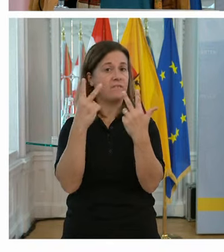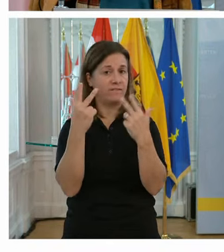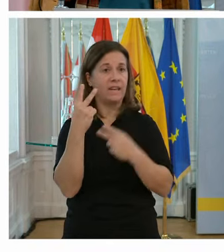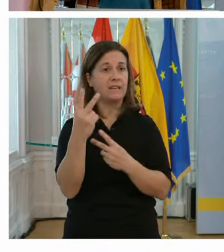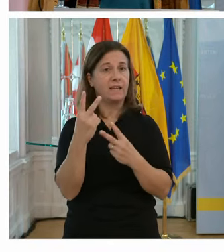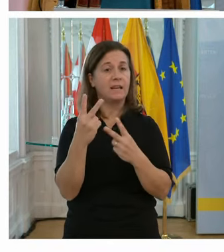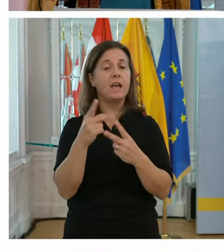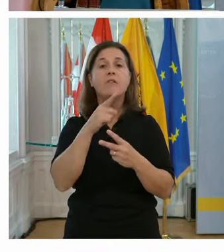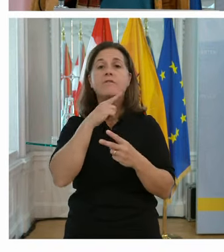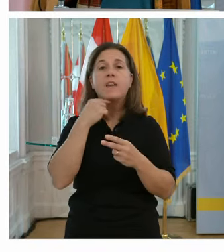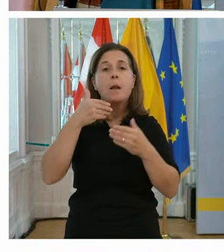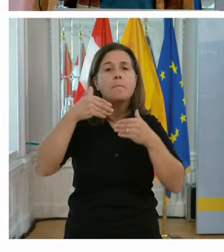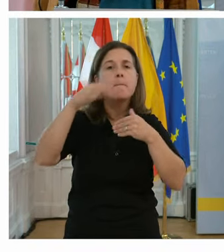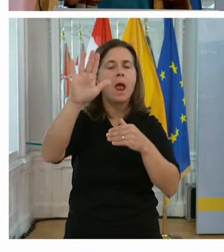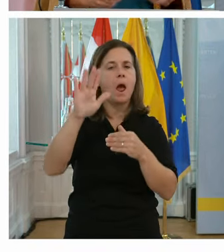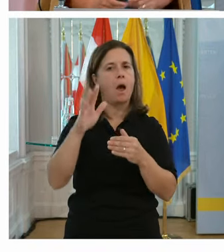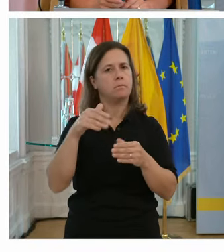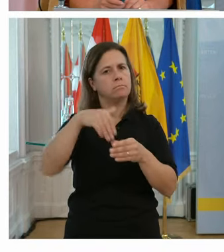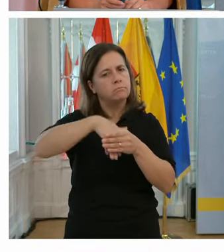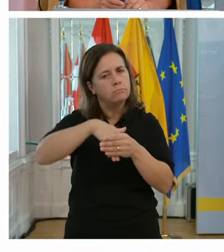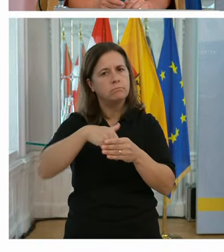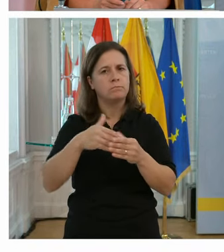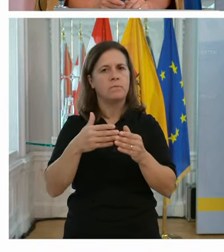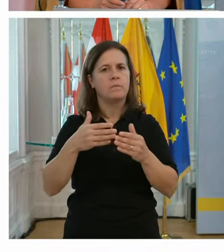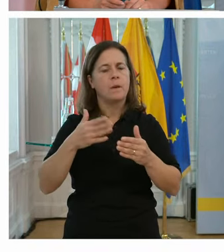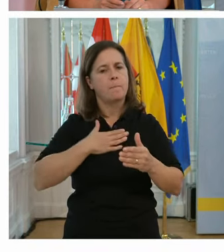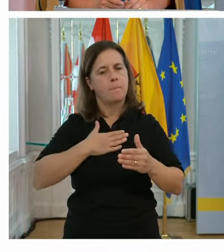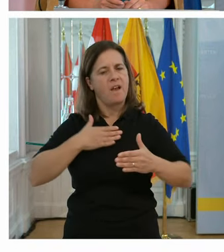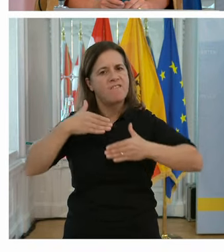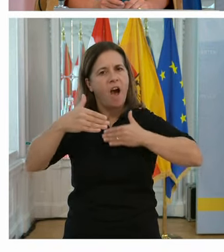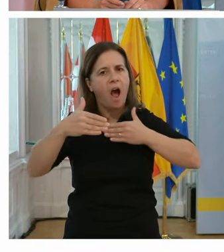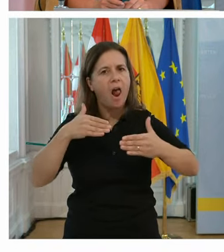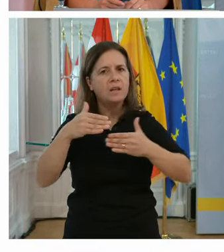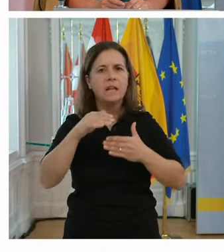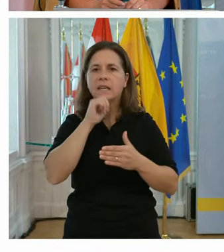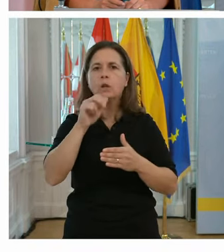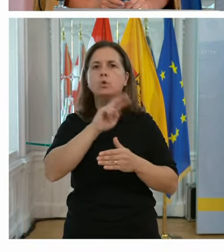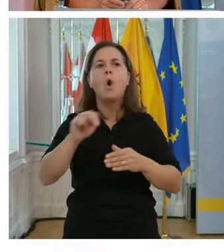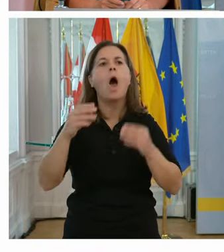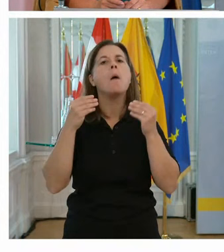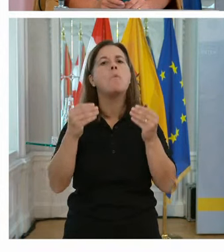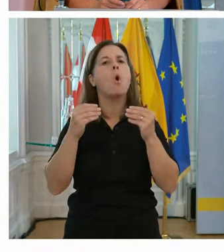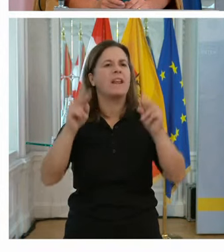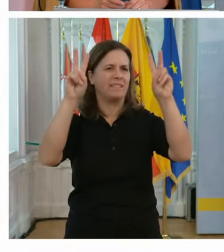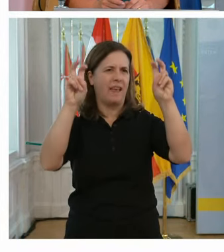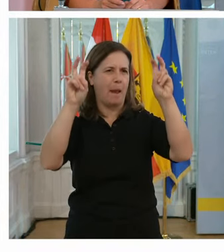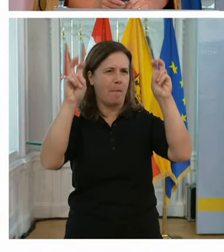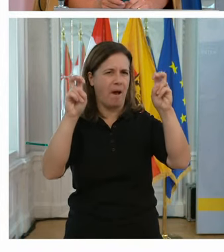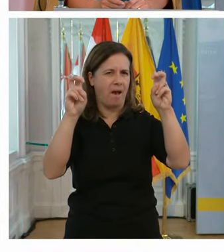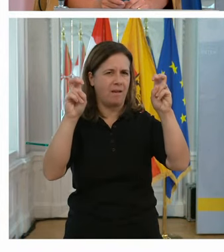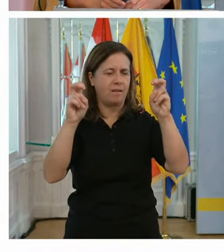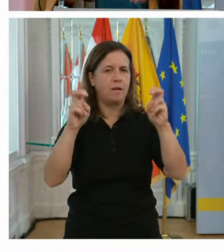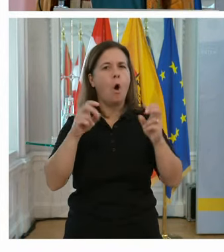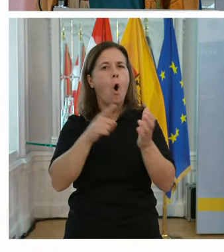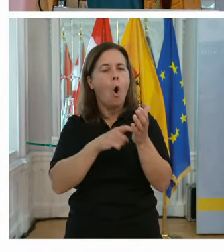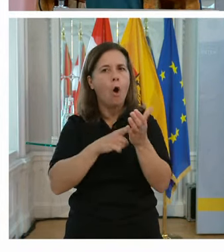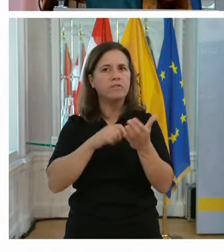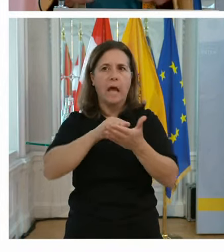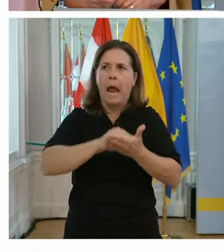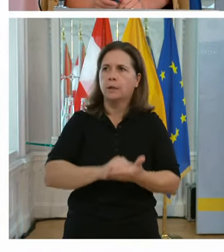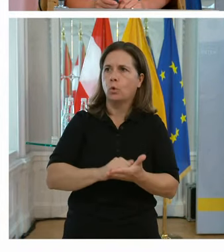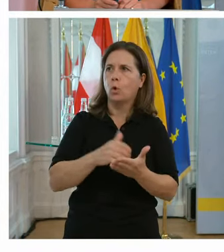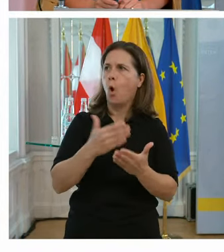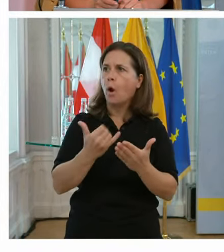ist viel mehr ein Prinzip des Handelns als einfach nur ein Modethema, auch wenn man häufig den Eindruck hat, heute ist